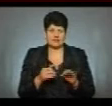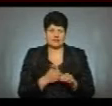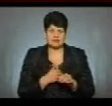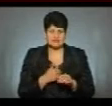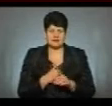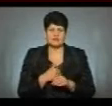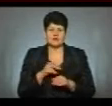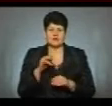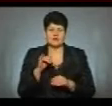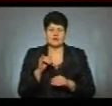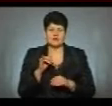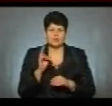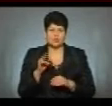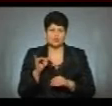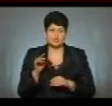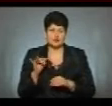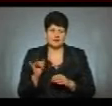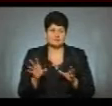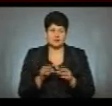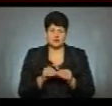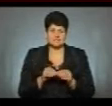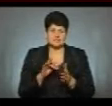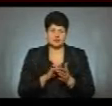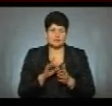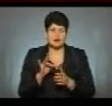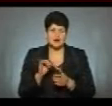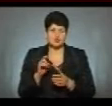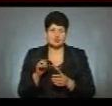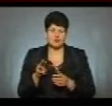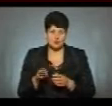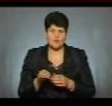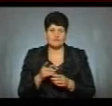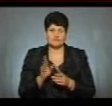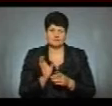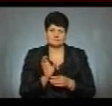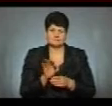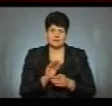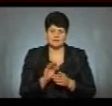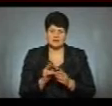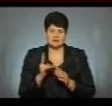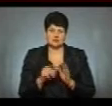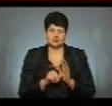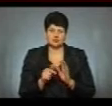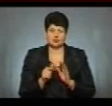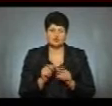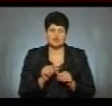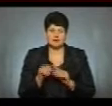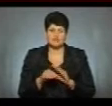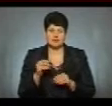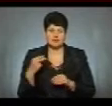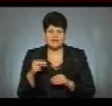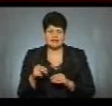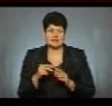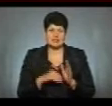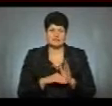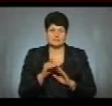Ілька Кучерєва спільно з Центром Разумкова, результати вони презентували в «Українформі» 26 грудня. Окрім виборів президента і парламентських виборів,